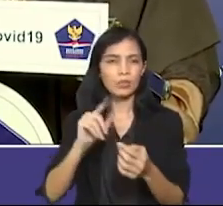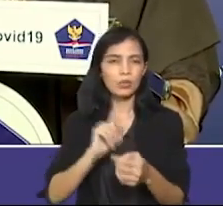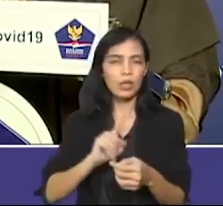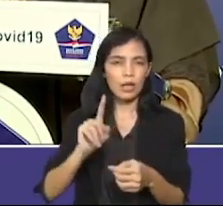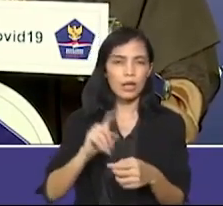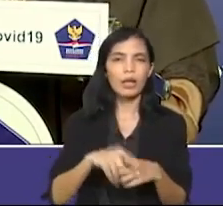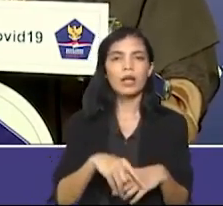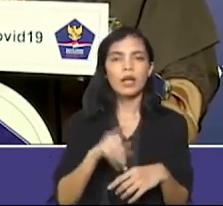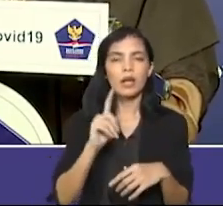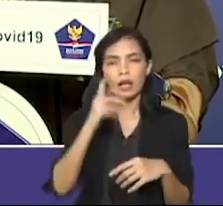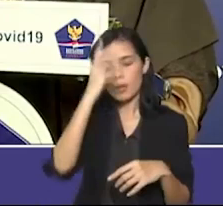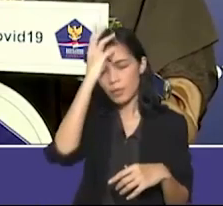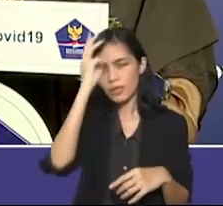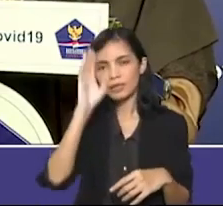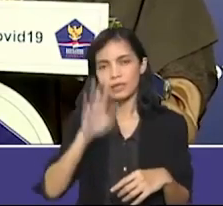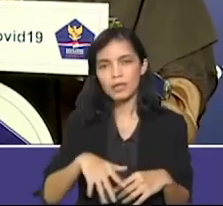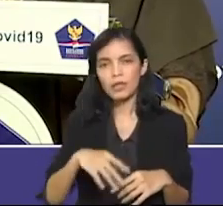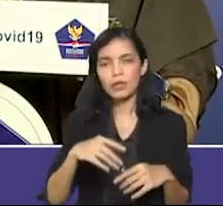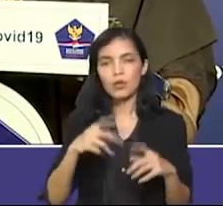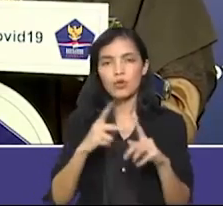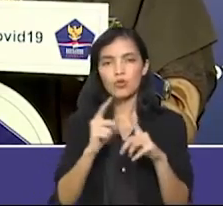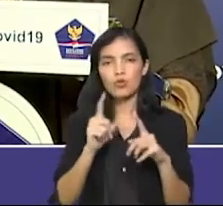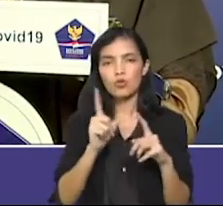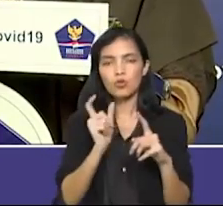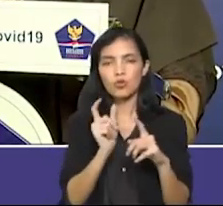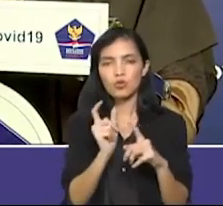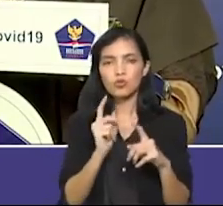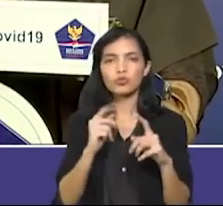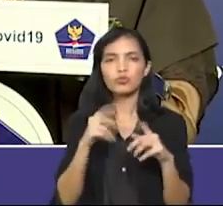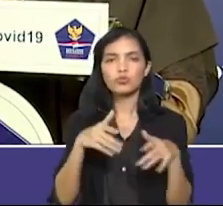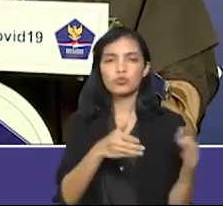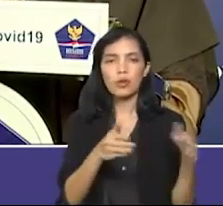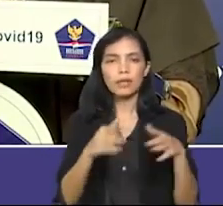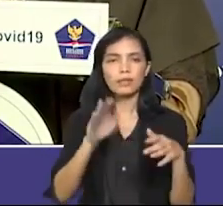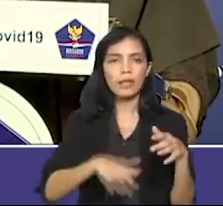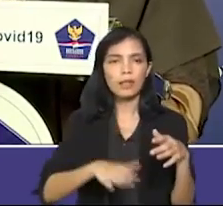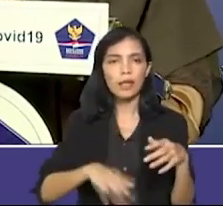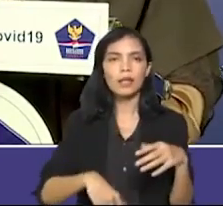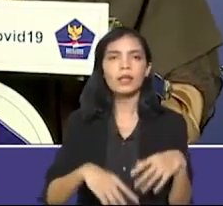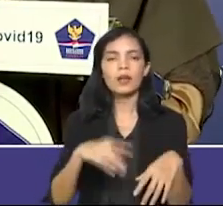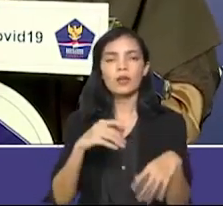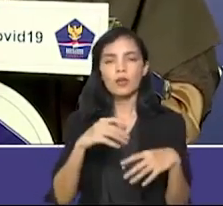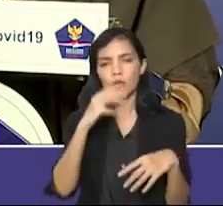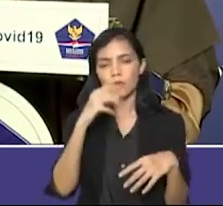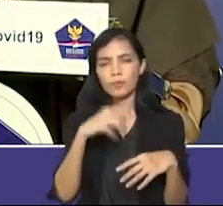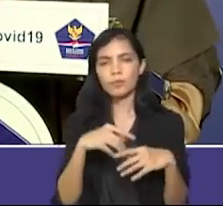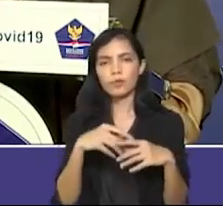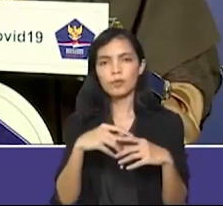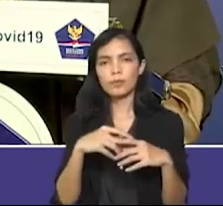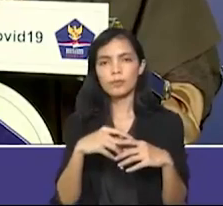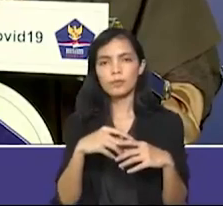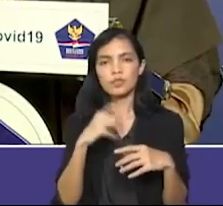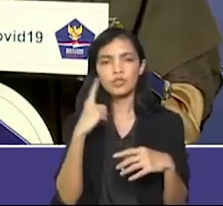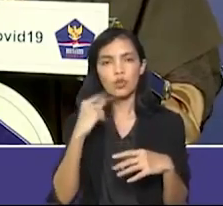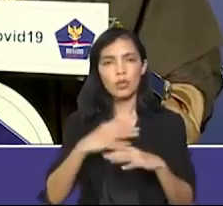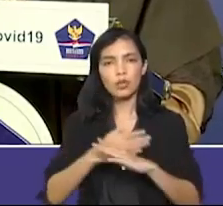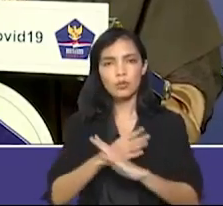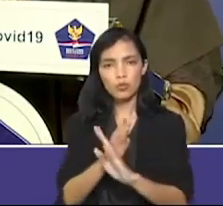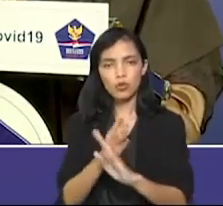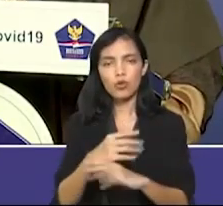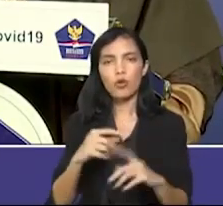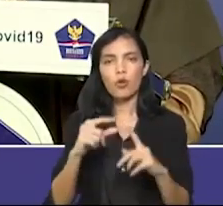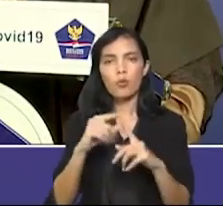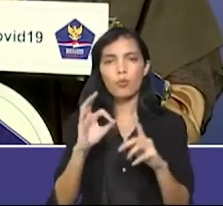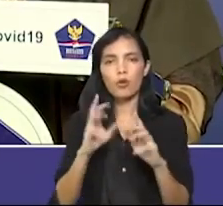Hulu Sungai Selatan provinsi Kalimantan Tengah Barito Utara Hai Provinsi Jawa Timur